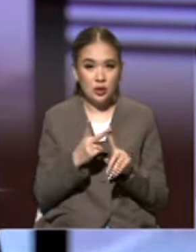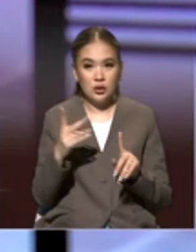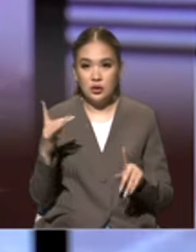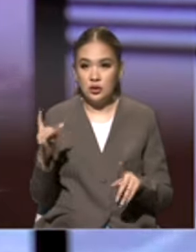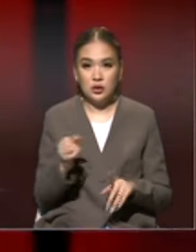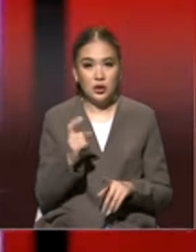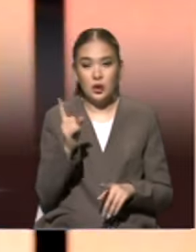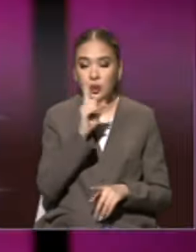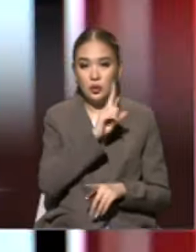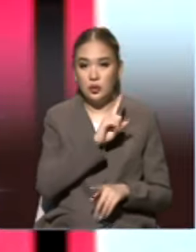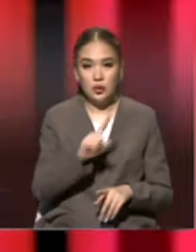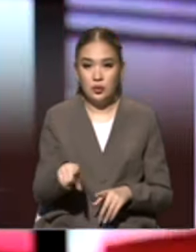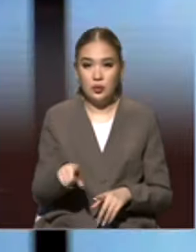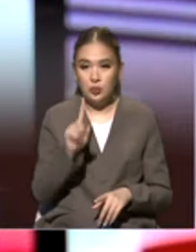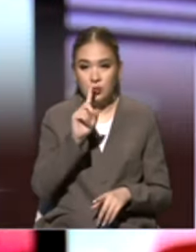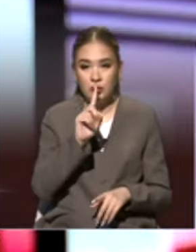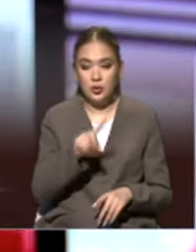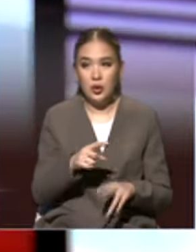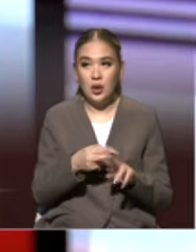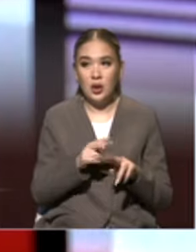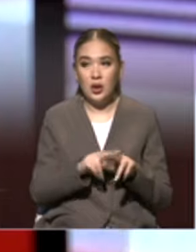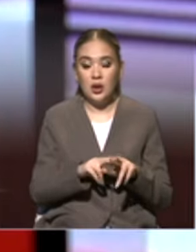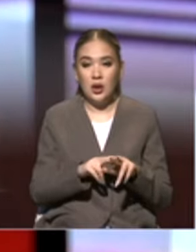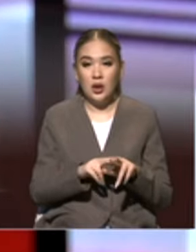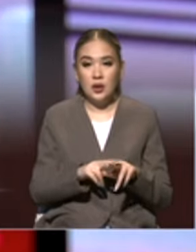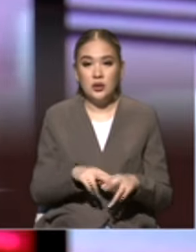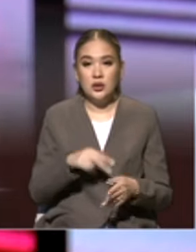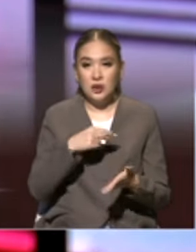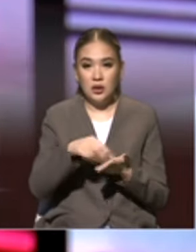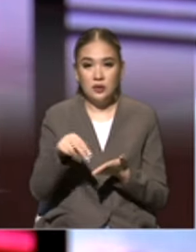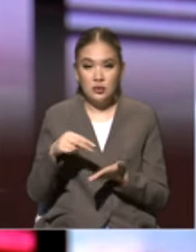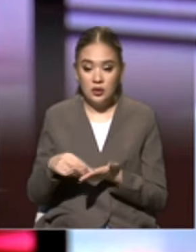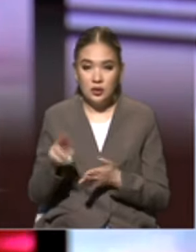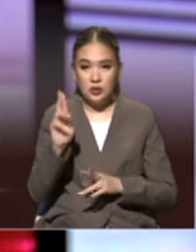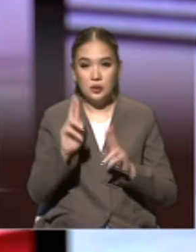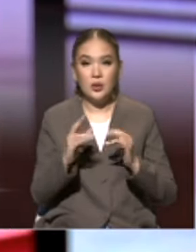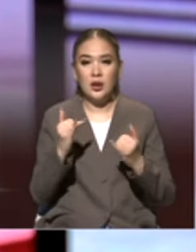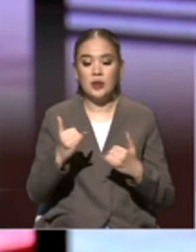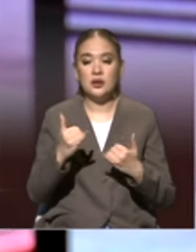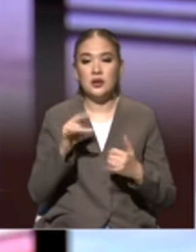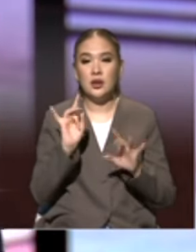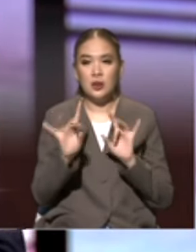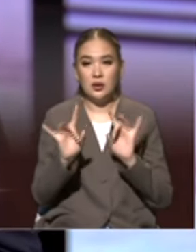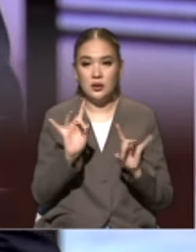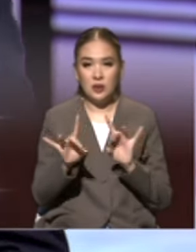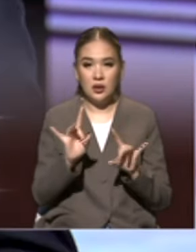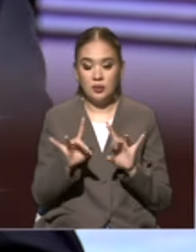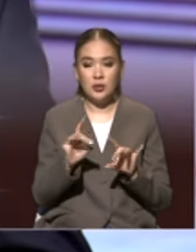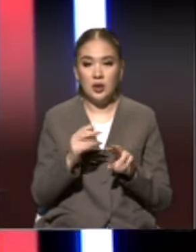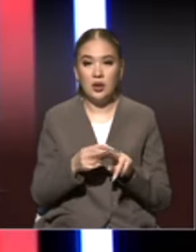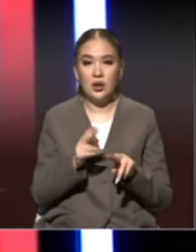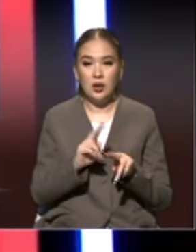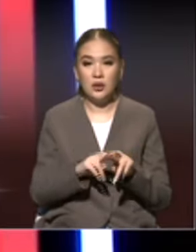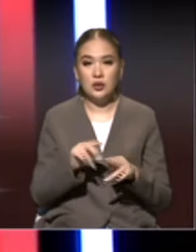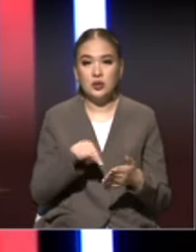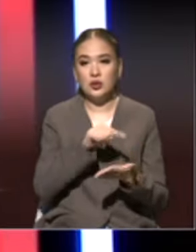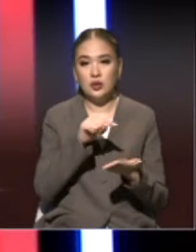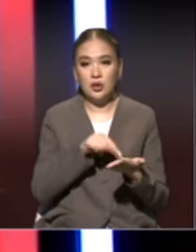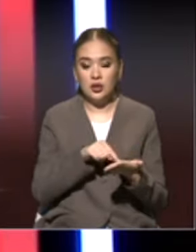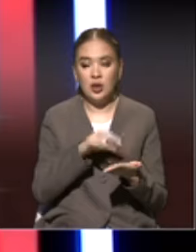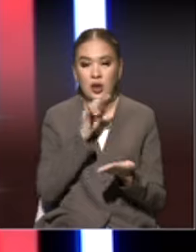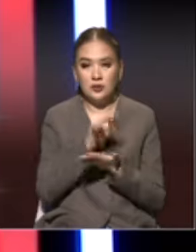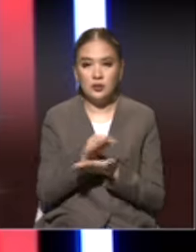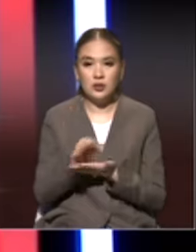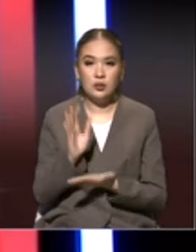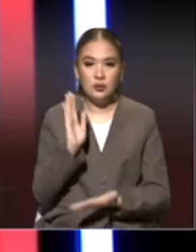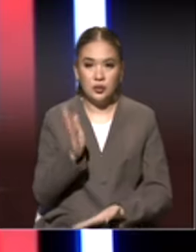рет өткізу қажеттілігі жоқ. Толықтасам болады ма? Сатып алу рәсімдерін оңтайландыруға. Үзілістің уақыты келген екен, екінші рет өткізілмейді ғой, иә деген жерден бастап